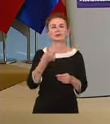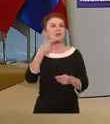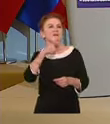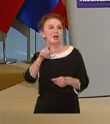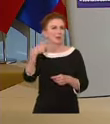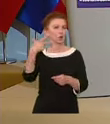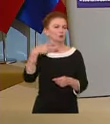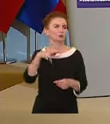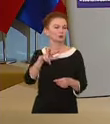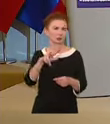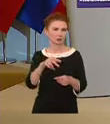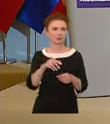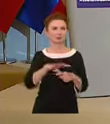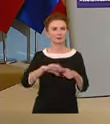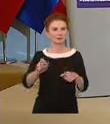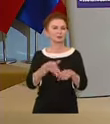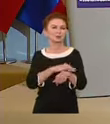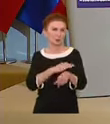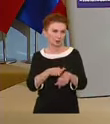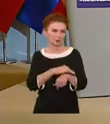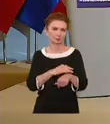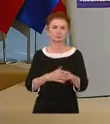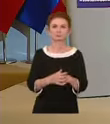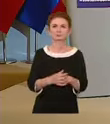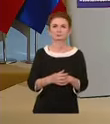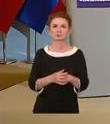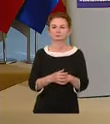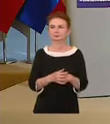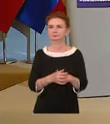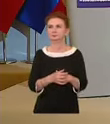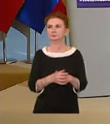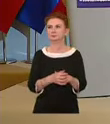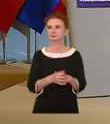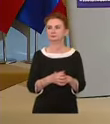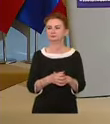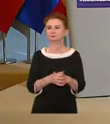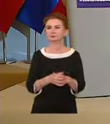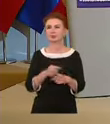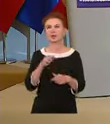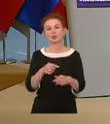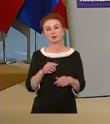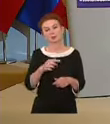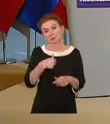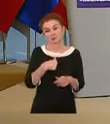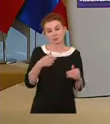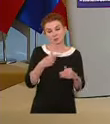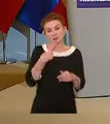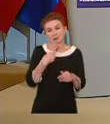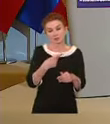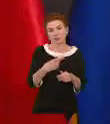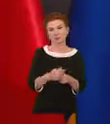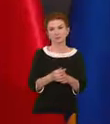dwutygodniowym, trzytygodniowym? To jest już inne pytanie, ale w tym samym brzmieniu mniej więcej. No tutaj z mojej strony, tak jak powiedziałem,